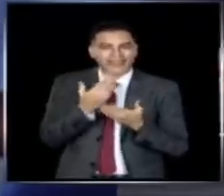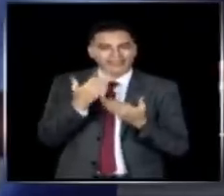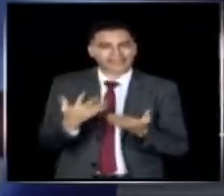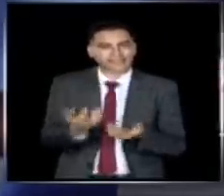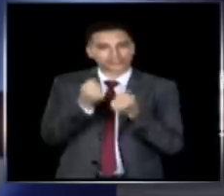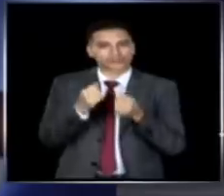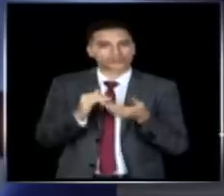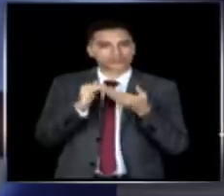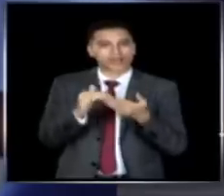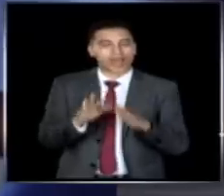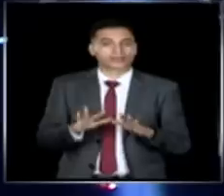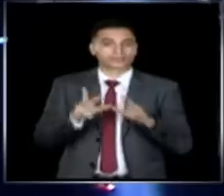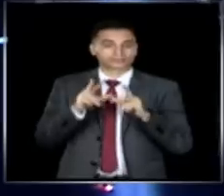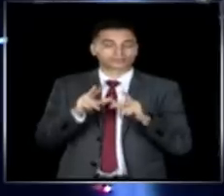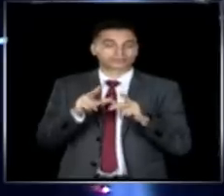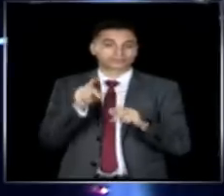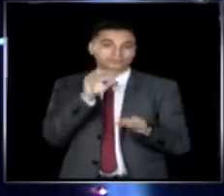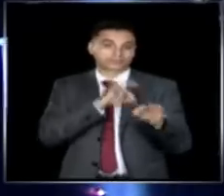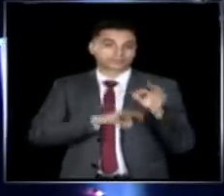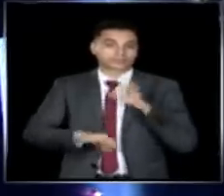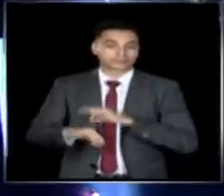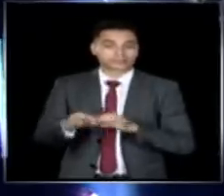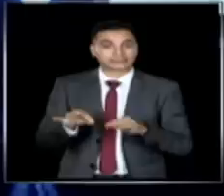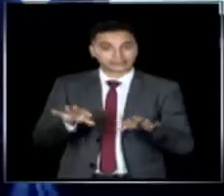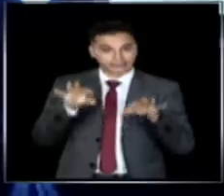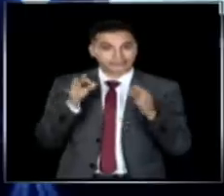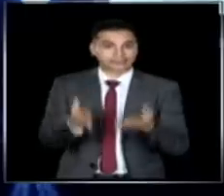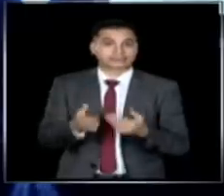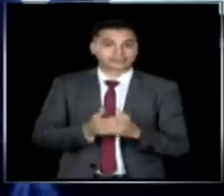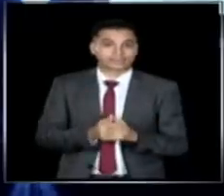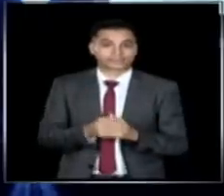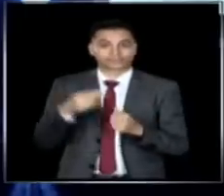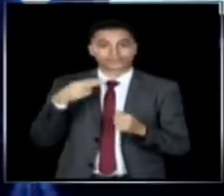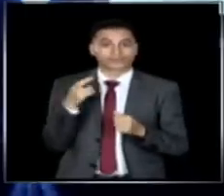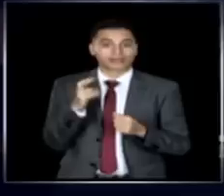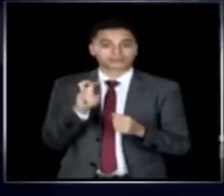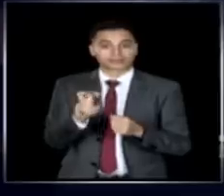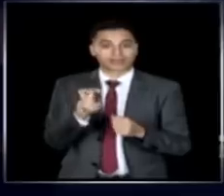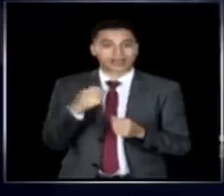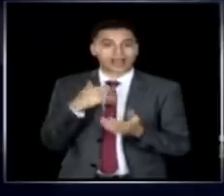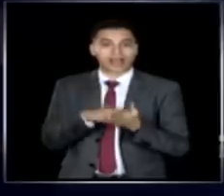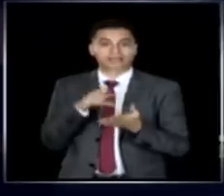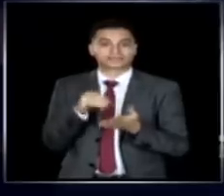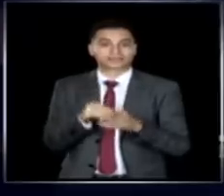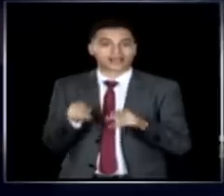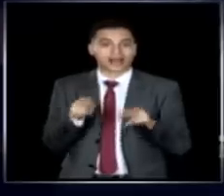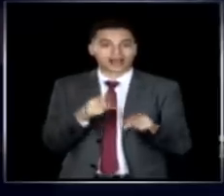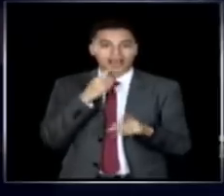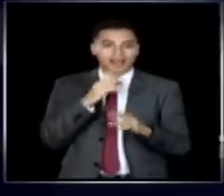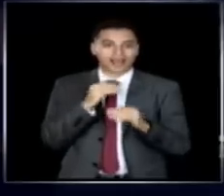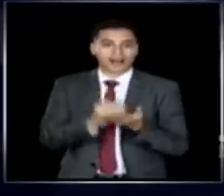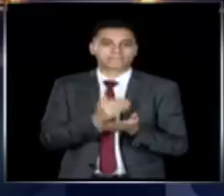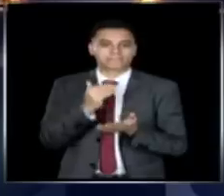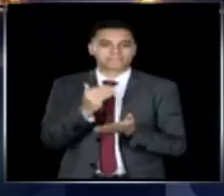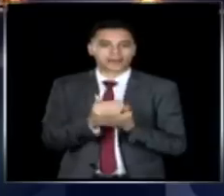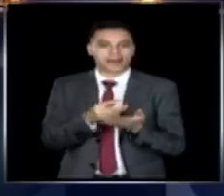وقدره كبيره على الاصلاح والتطوير. جميل جدا. عزه، ازيك يا عزه؟ زي حضرتك. بصي عايزين نبتدي الحلقه، فاحنا هنتكلم مع